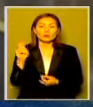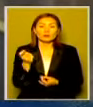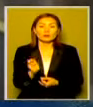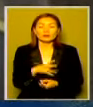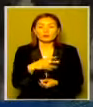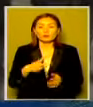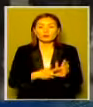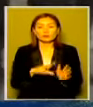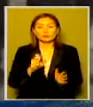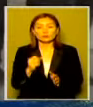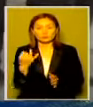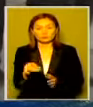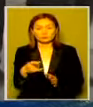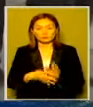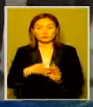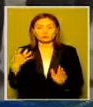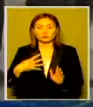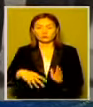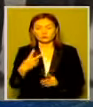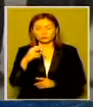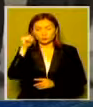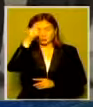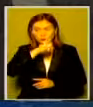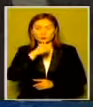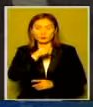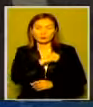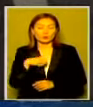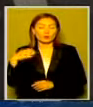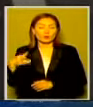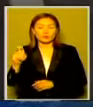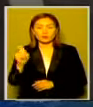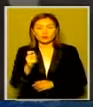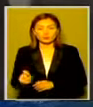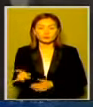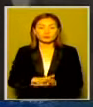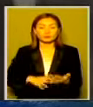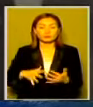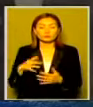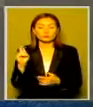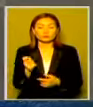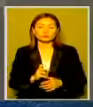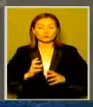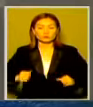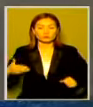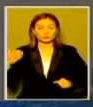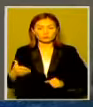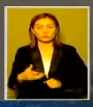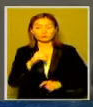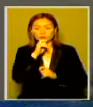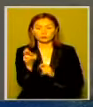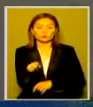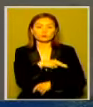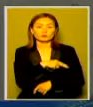войну 28 мая 1942 года добровольцем ушел на фронт. За боевые услуги, проявляемые на фронте,